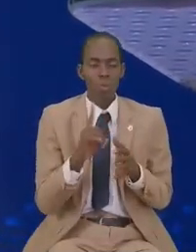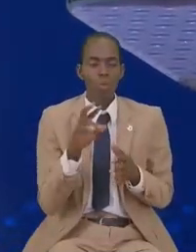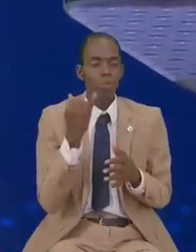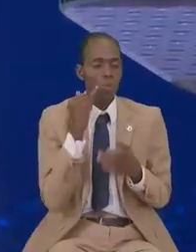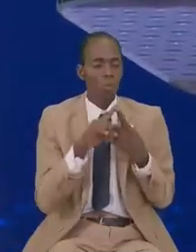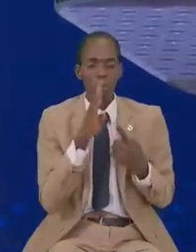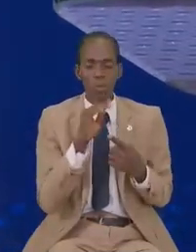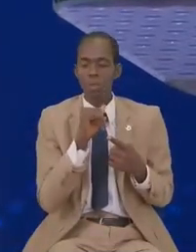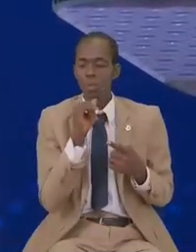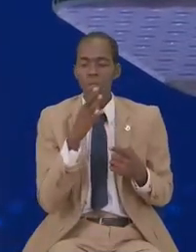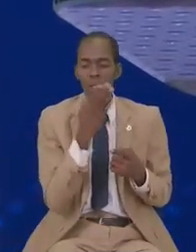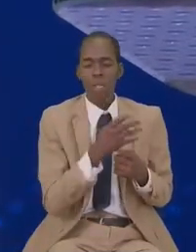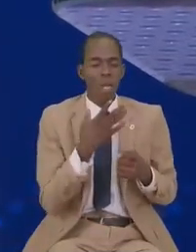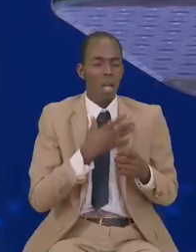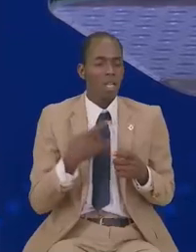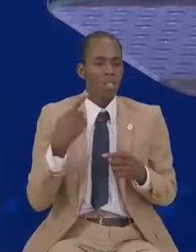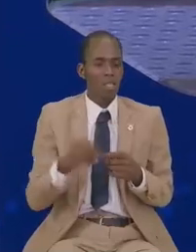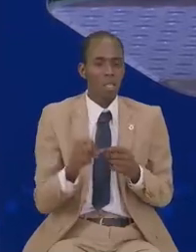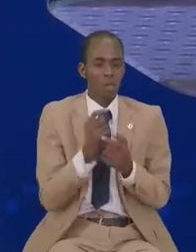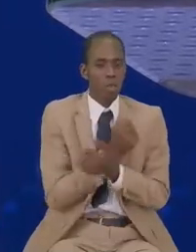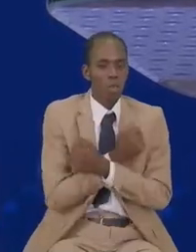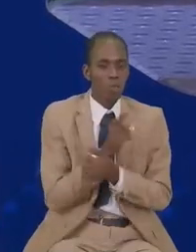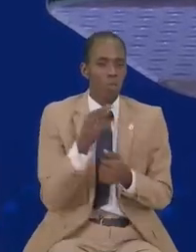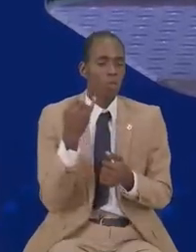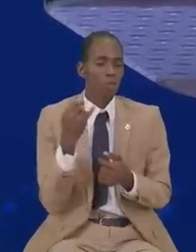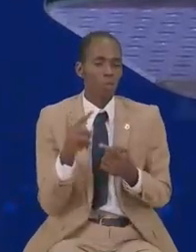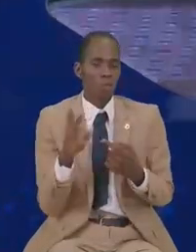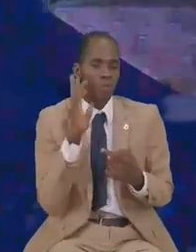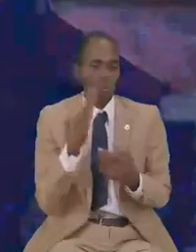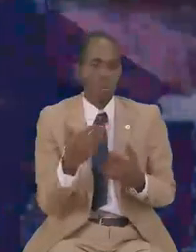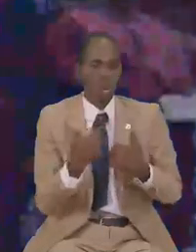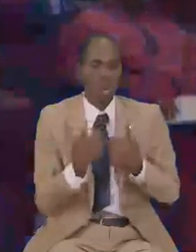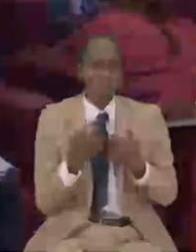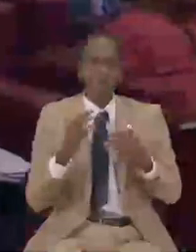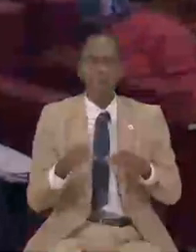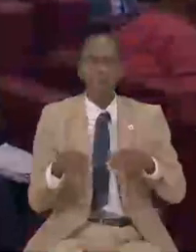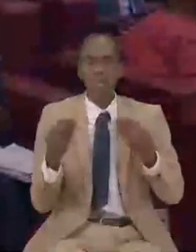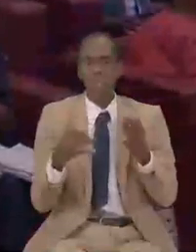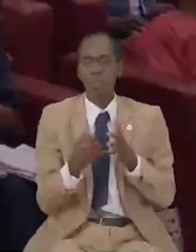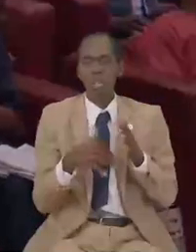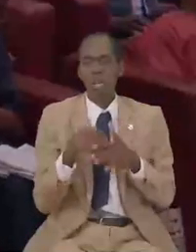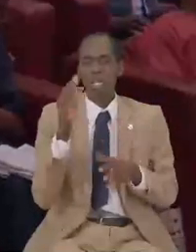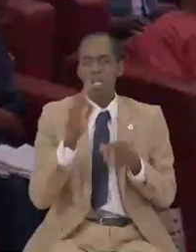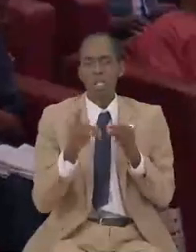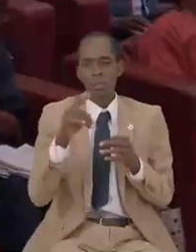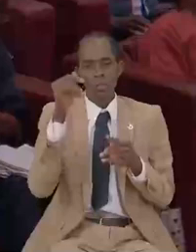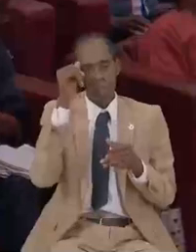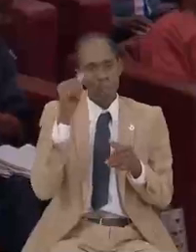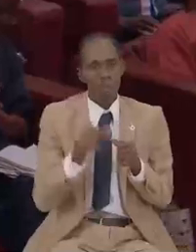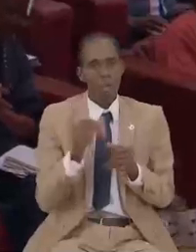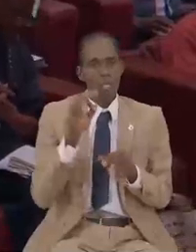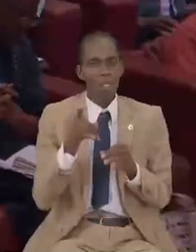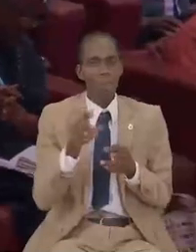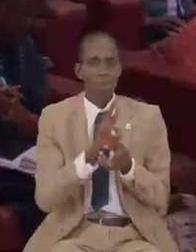et l'amour que tu dois avoir, la fidélité que tu dois avoir, tu n'avais pas cela. Si tu peux te rappeler tout et tu